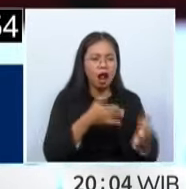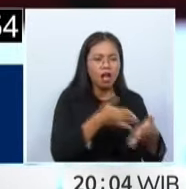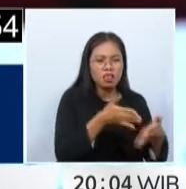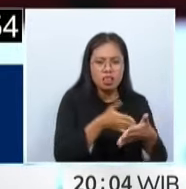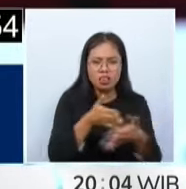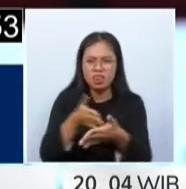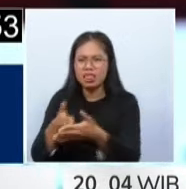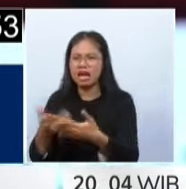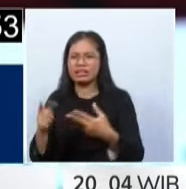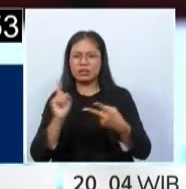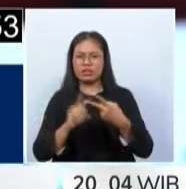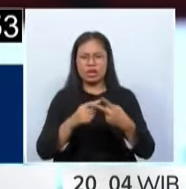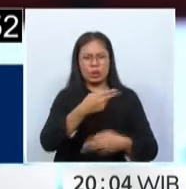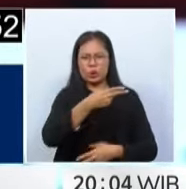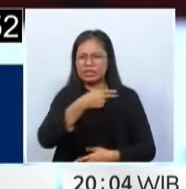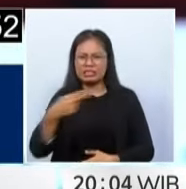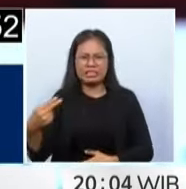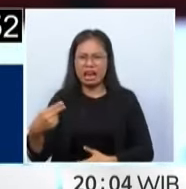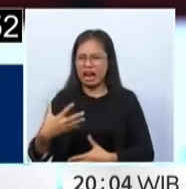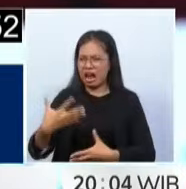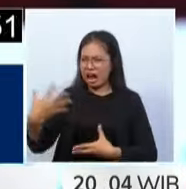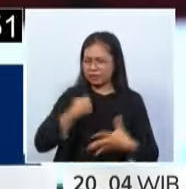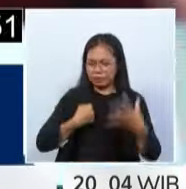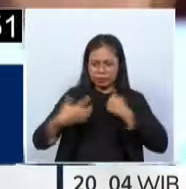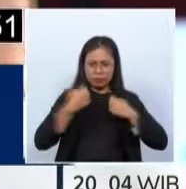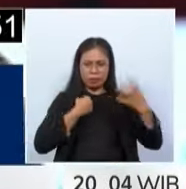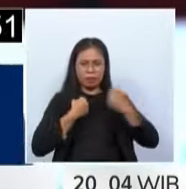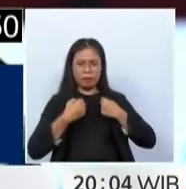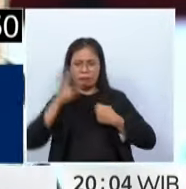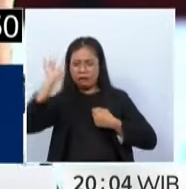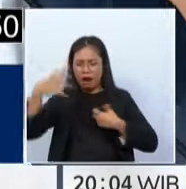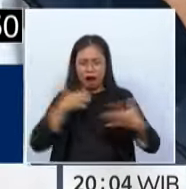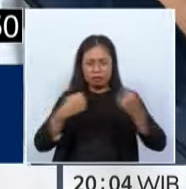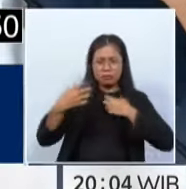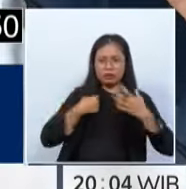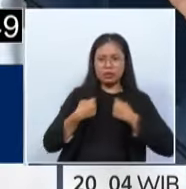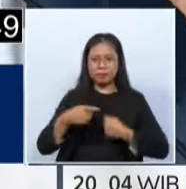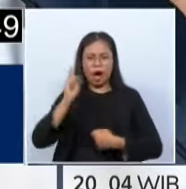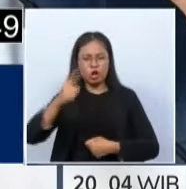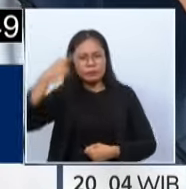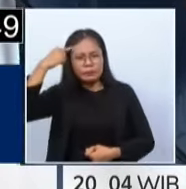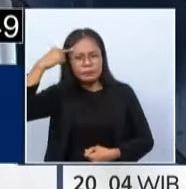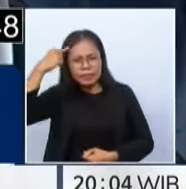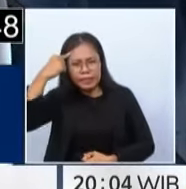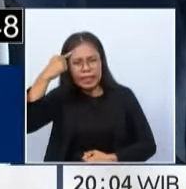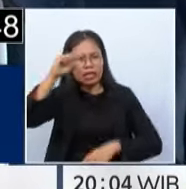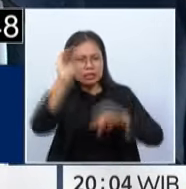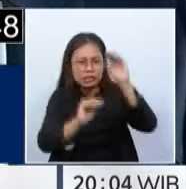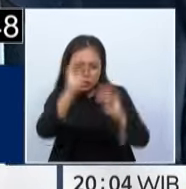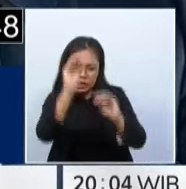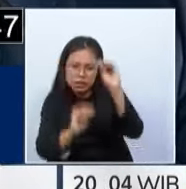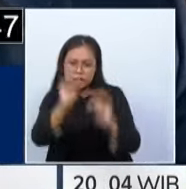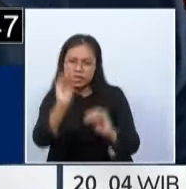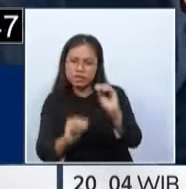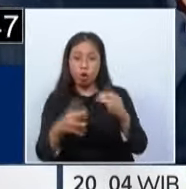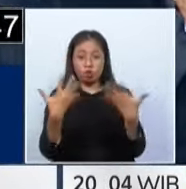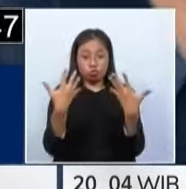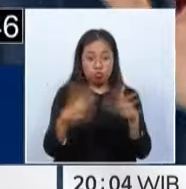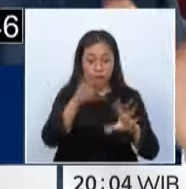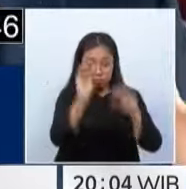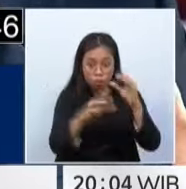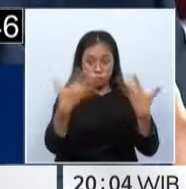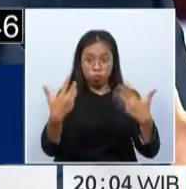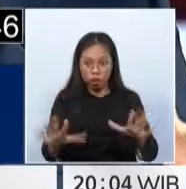keamanan Indonesia di tahun-tahun ke depan dengan itu dirumuskan maka kita tahu apa ancamannya lalu dari situ